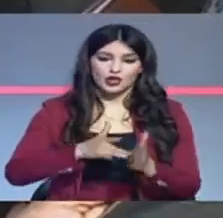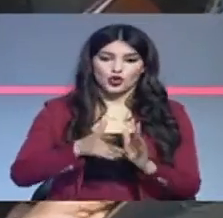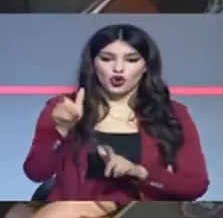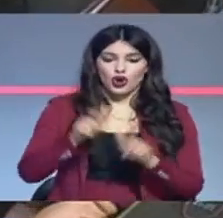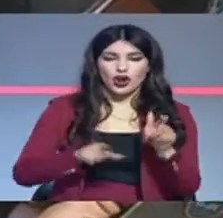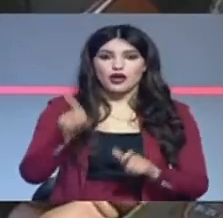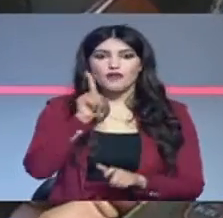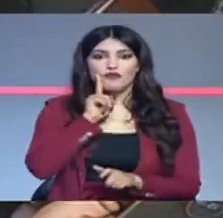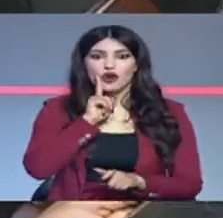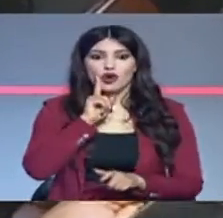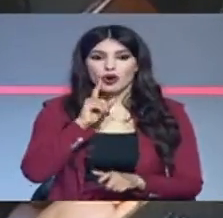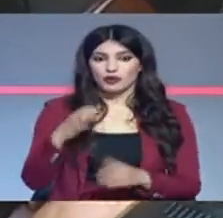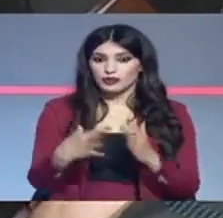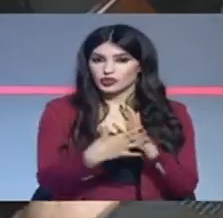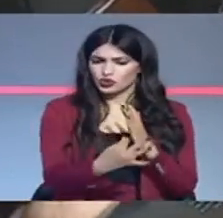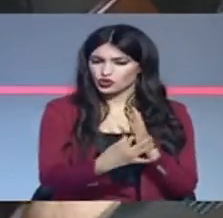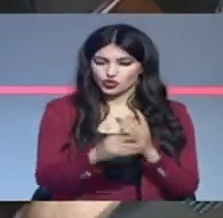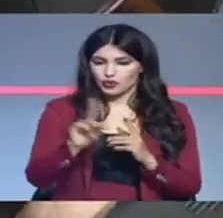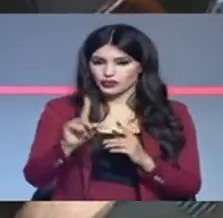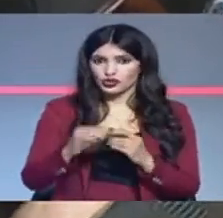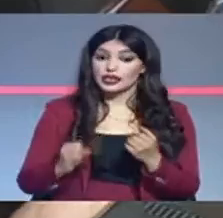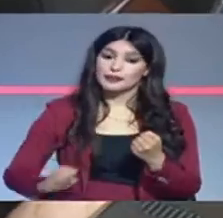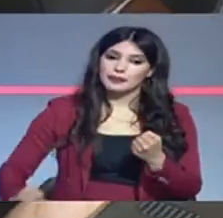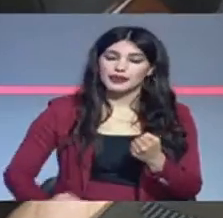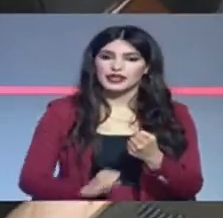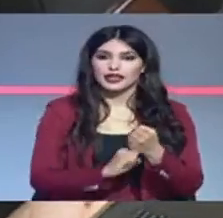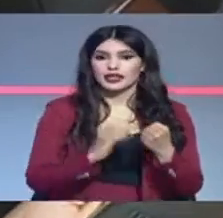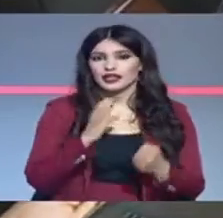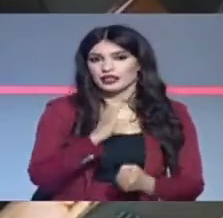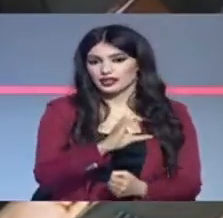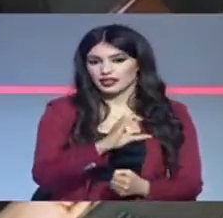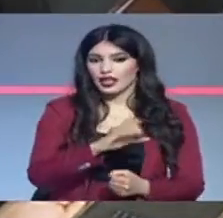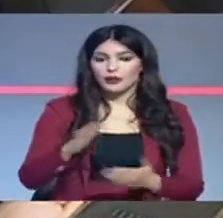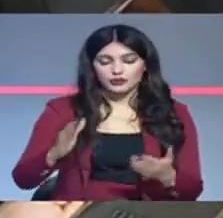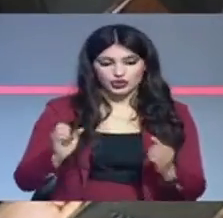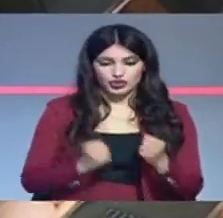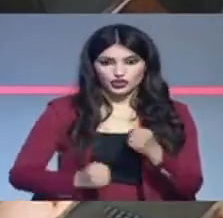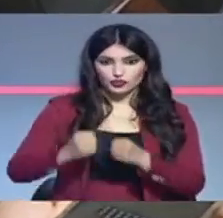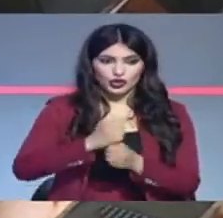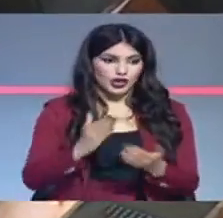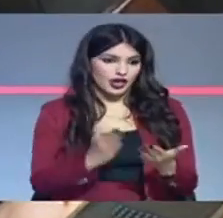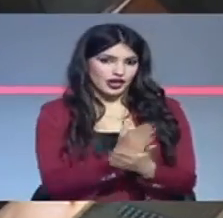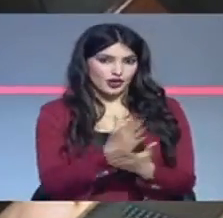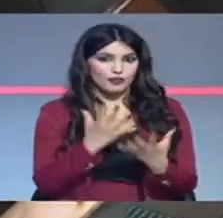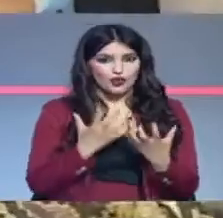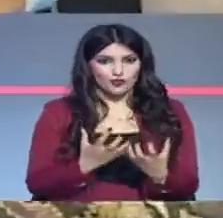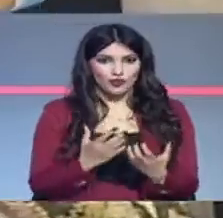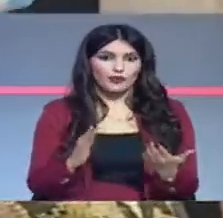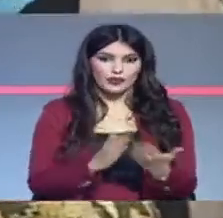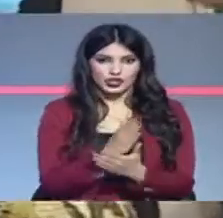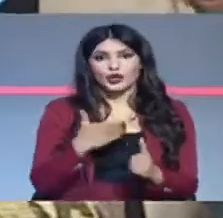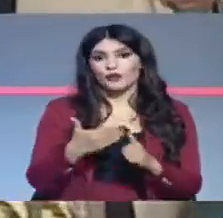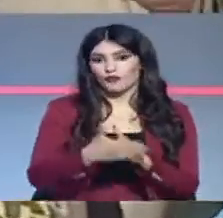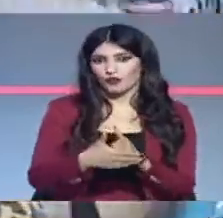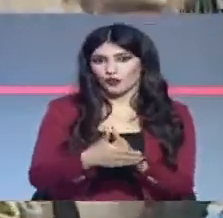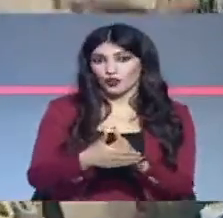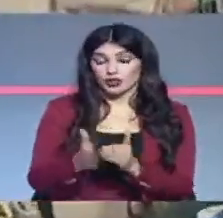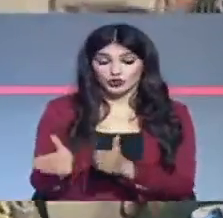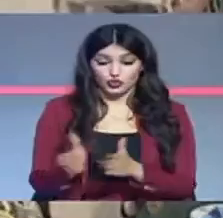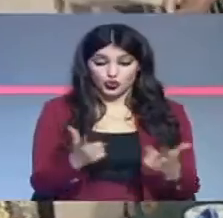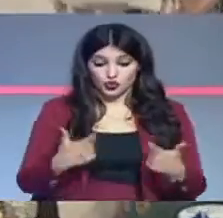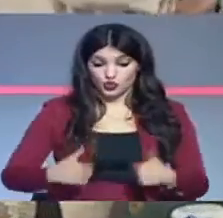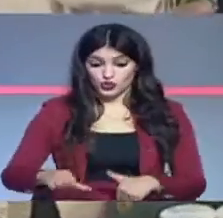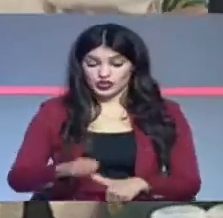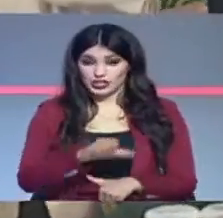ام اهم شيء بشع من المشاريع خاصه انهم يحبوا المشاريع الفلاحي وكان رئيس